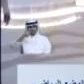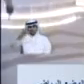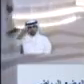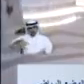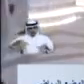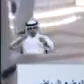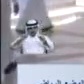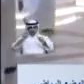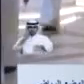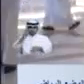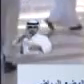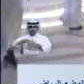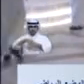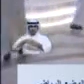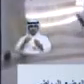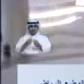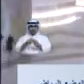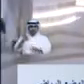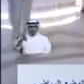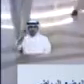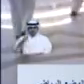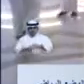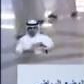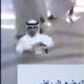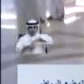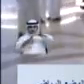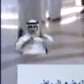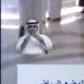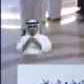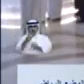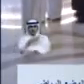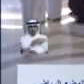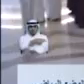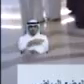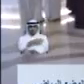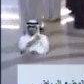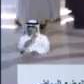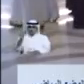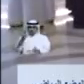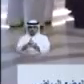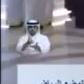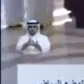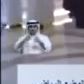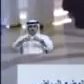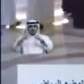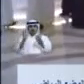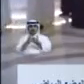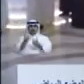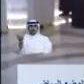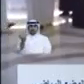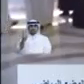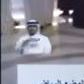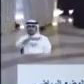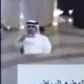اللجان وتم انتخاب الرئيس ومقرري اللجان، وهذا تم لا شك أن في تنسيق هناك، لم يكن فرضا